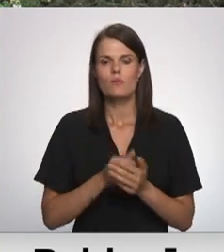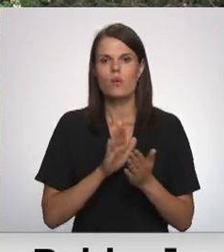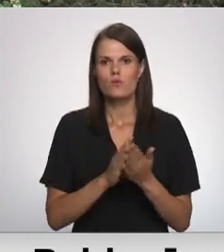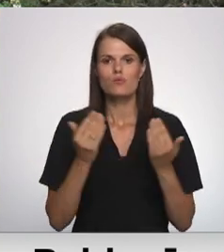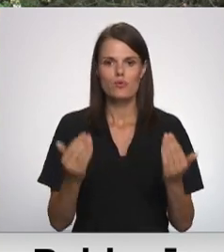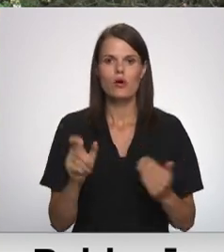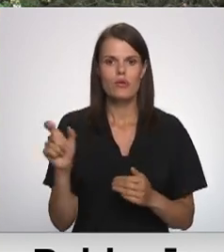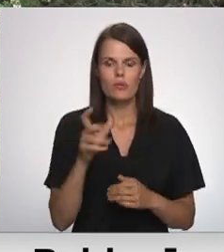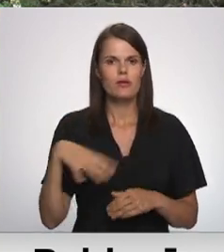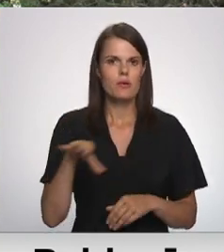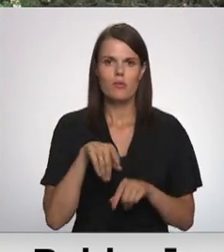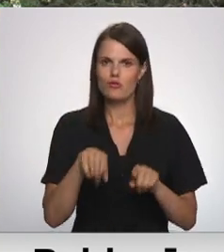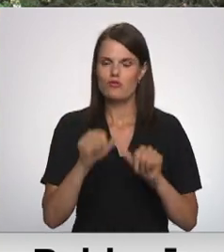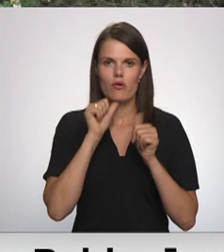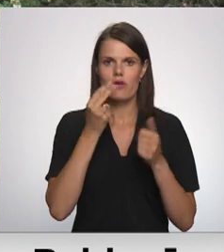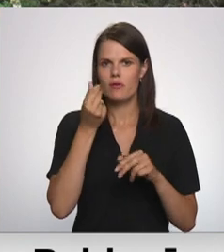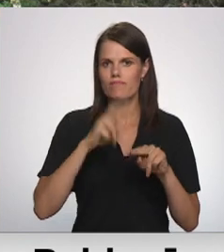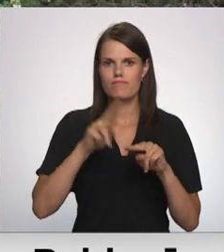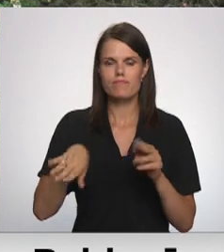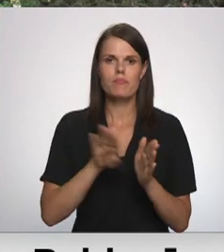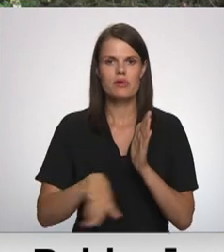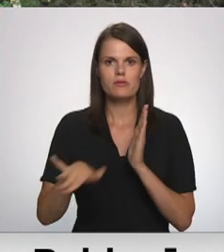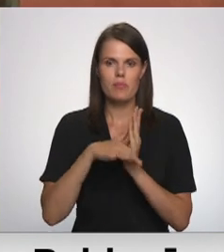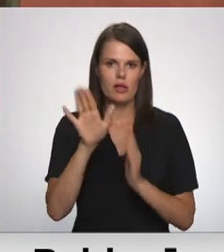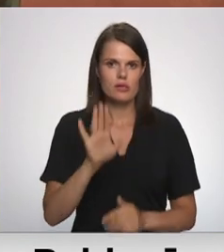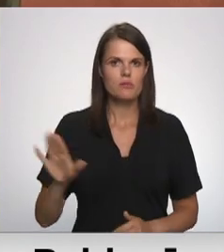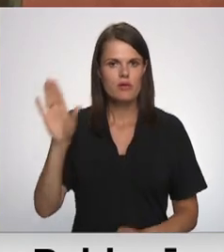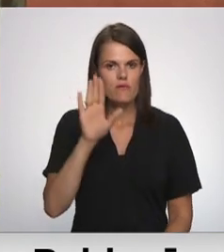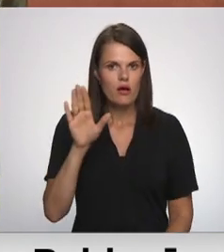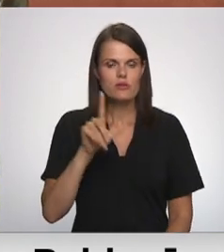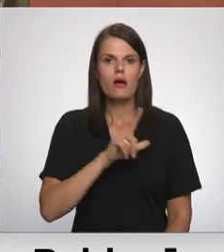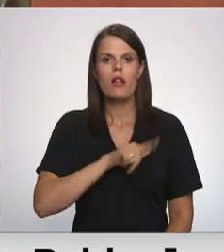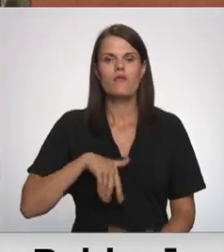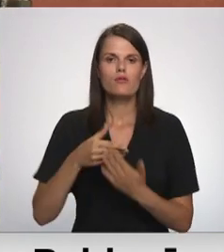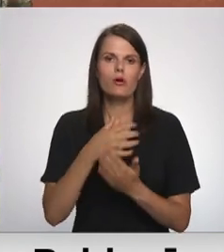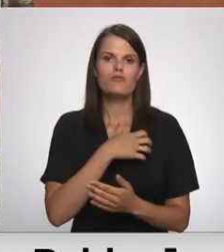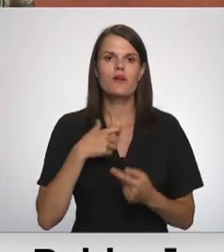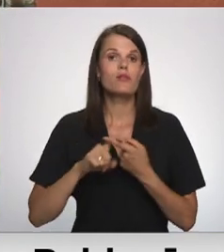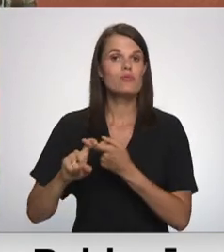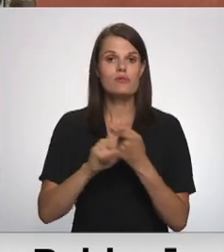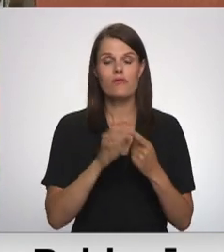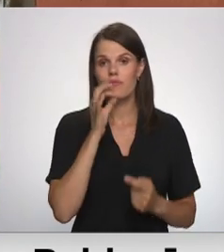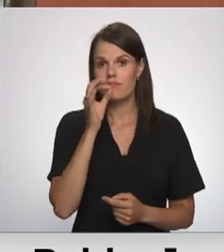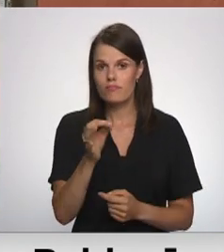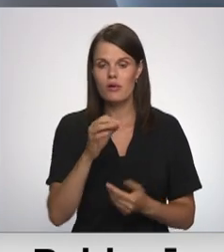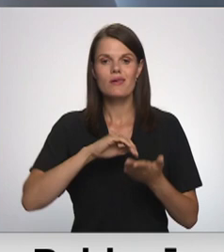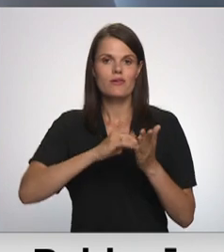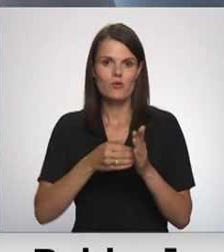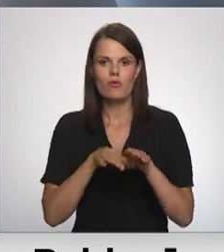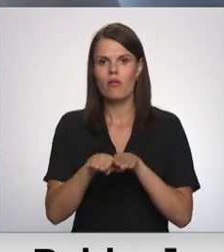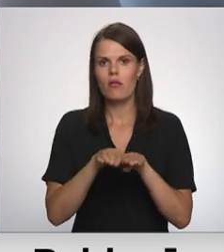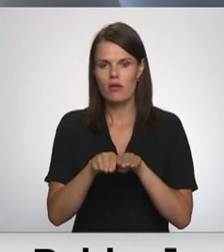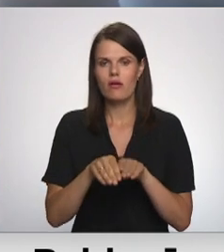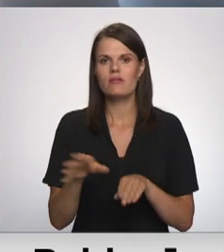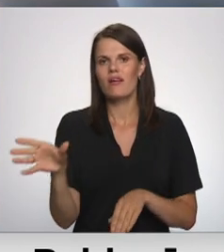doto mirkli mēs to nevaram pacelt bez palīdzības valsts. Latvijas pašvaldības savienībā skaidro, ka situācija līdzīga esot